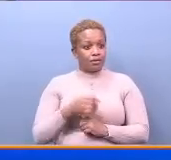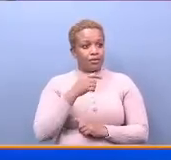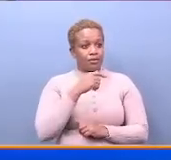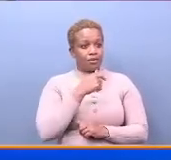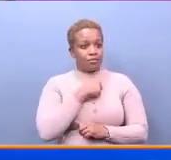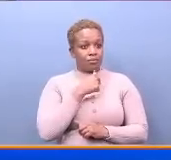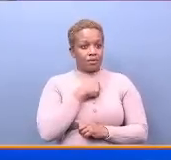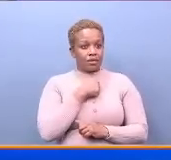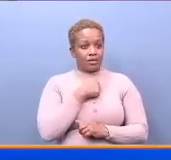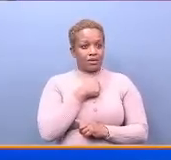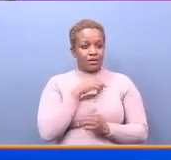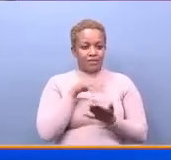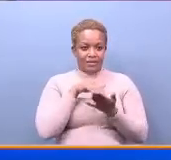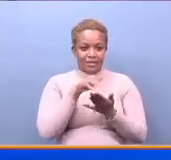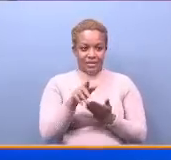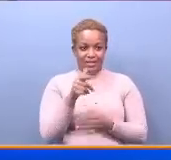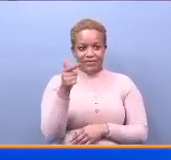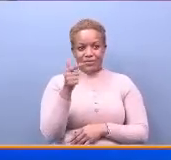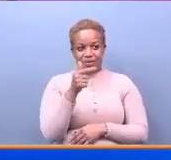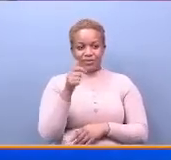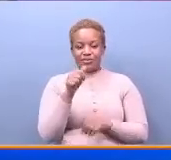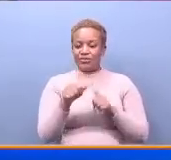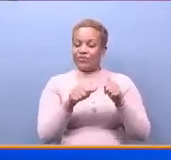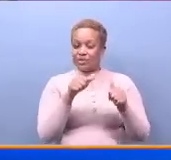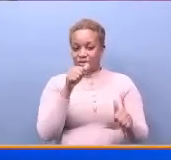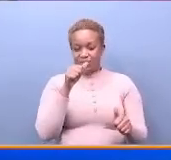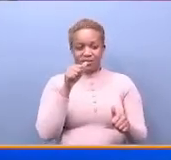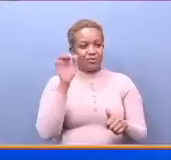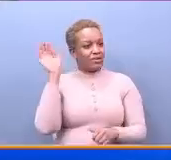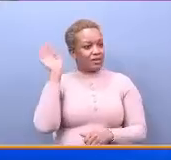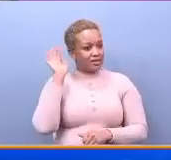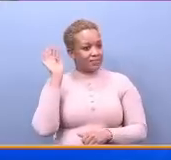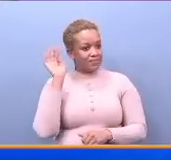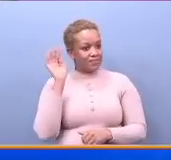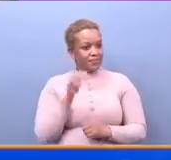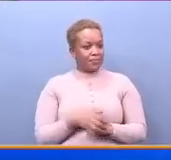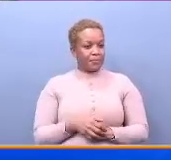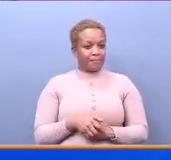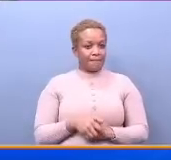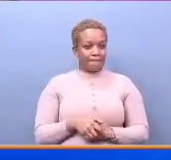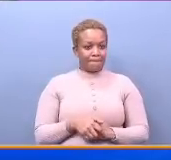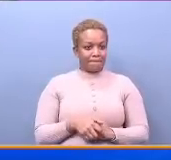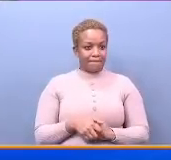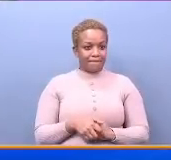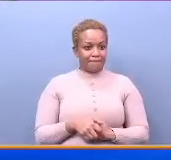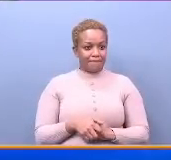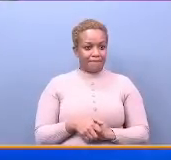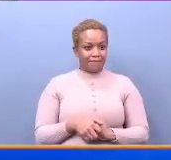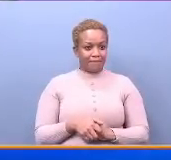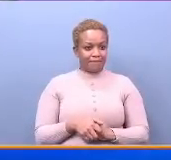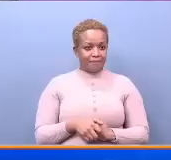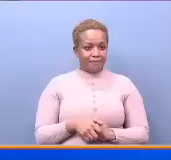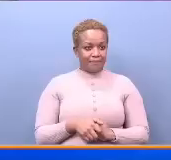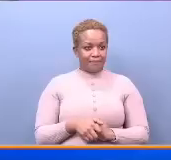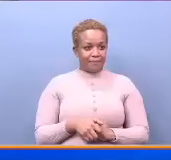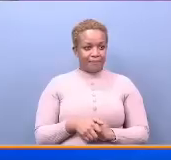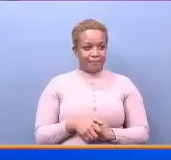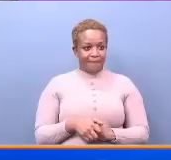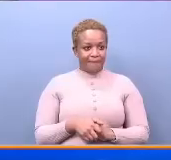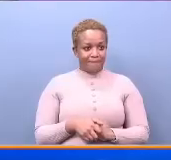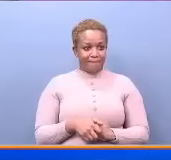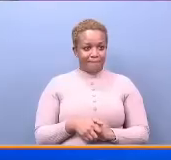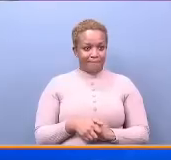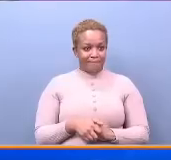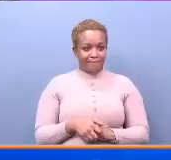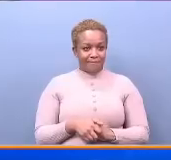ukakataa kuzicheza hapo. Ni mziri wa Kenya wana ushahidi kutoka kwa mdomo wake. Lakini hatungecheza. Niko na microphone hapa na zicheza hapa